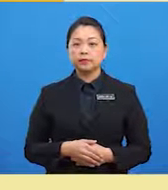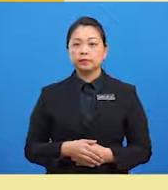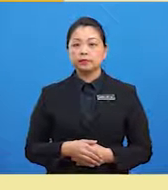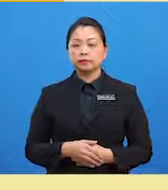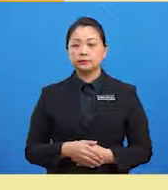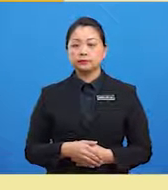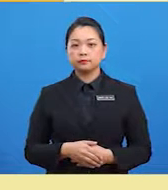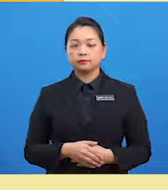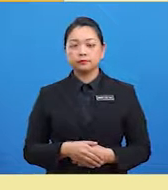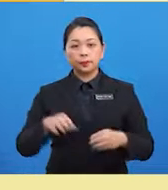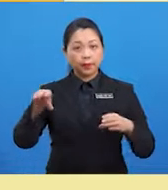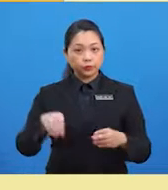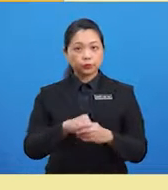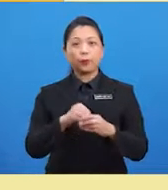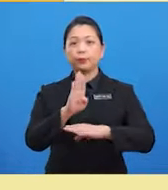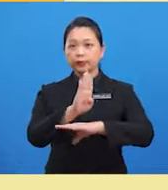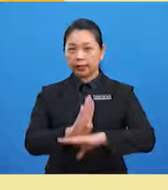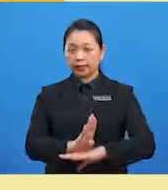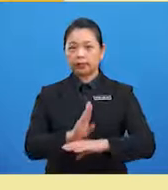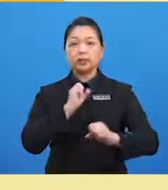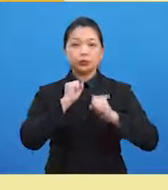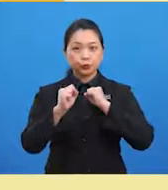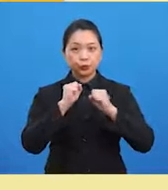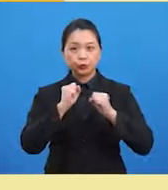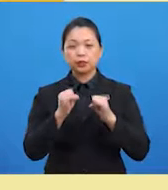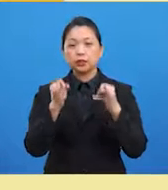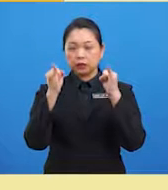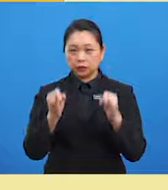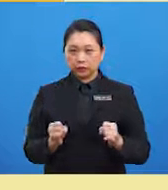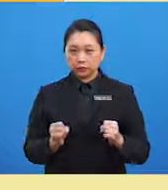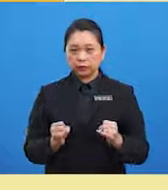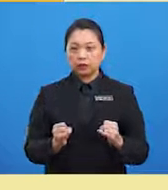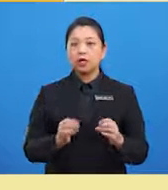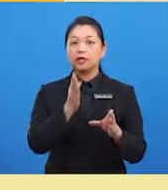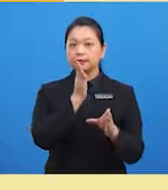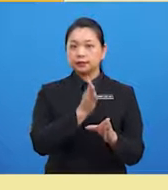termasuklah budaya, sosial,